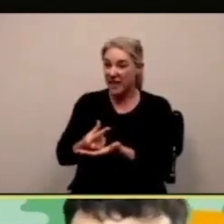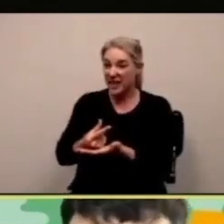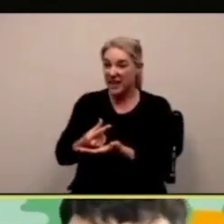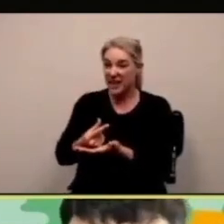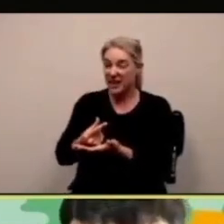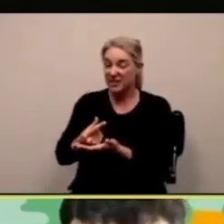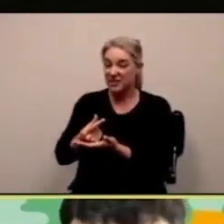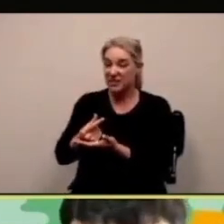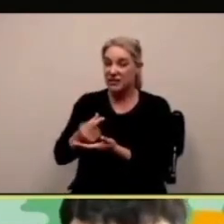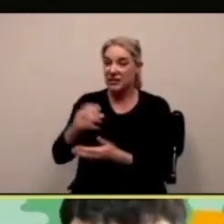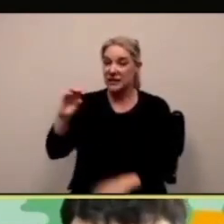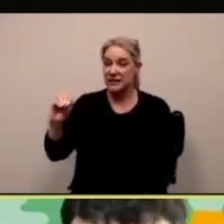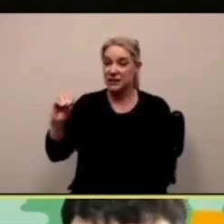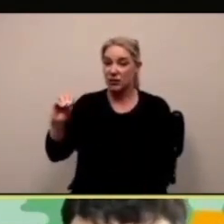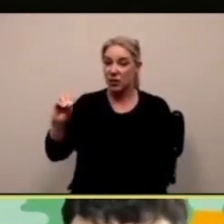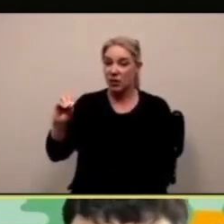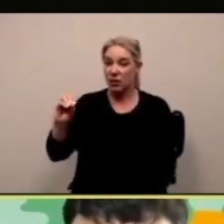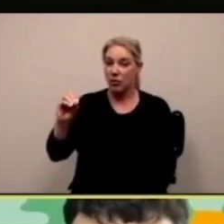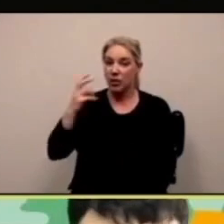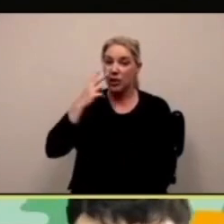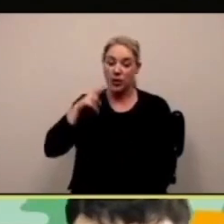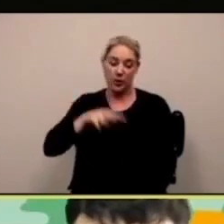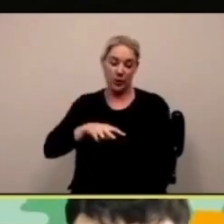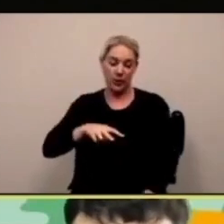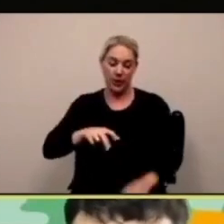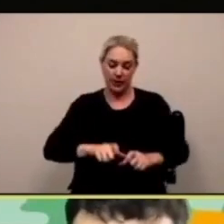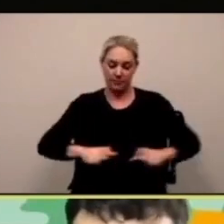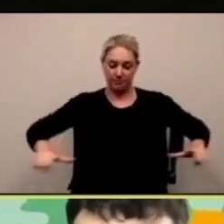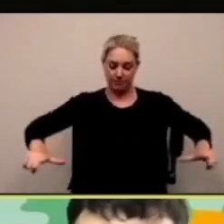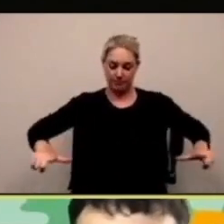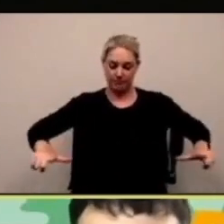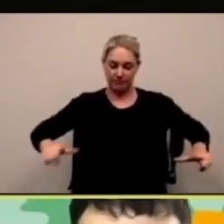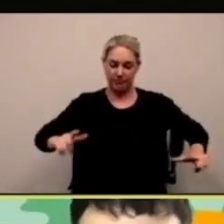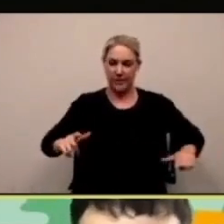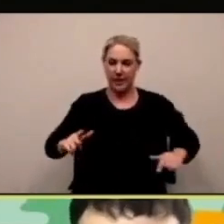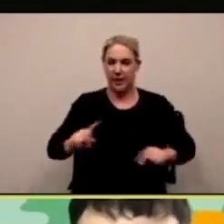こちらとビリヤードの後画面です